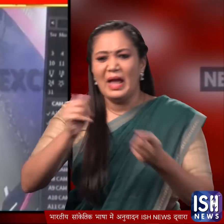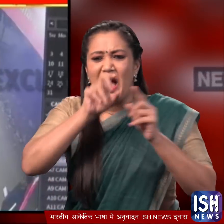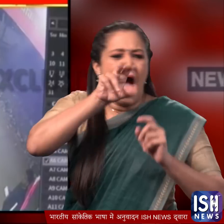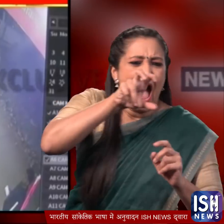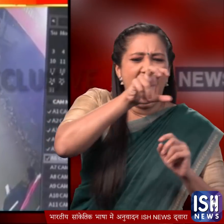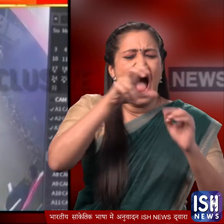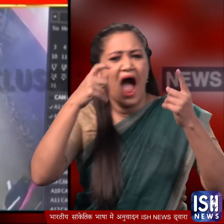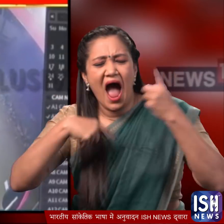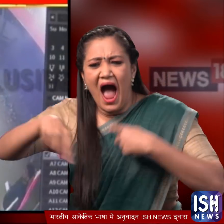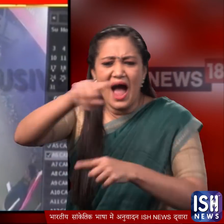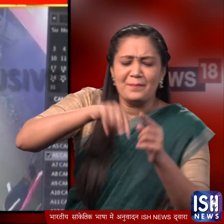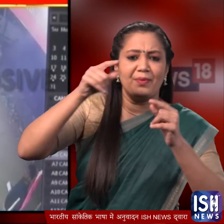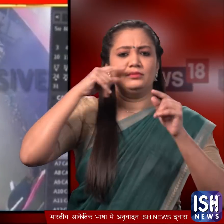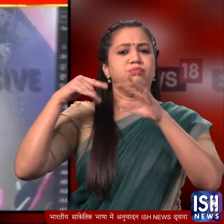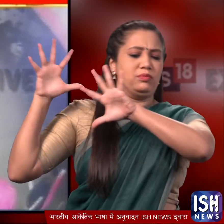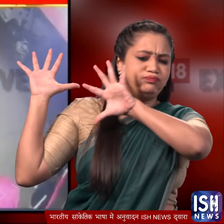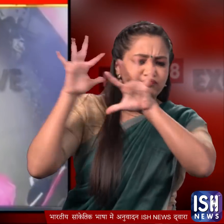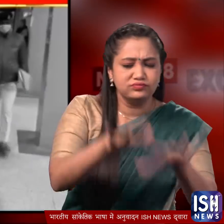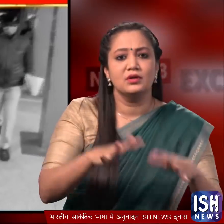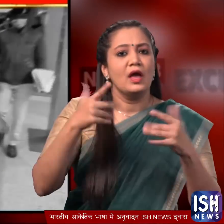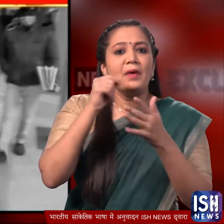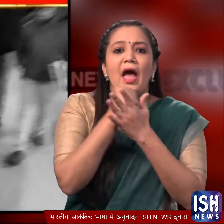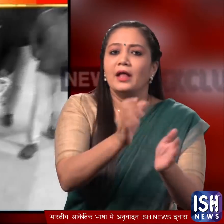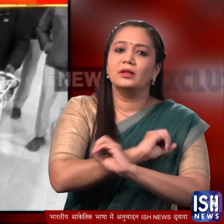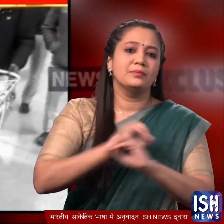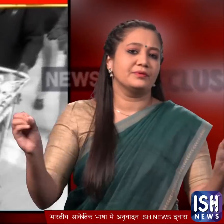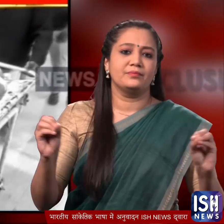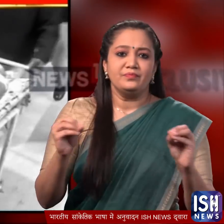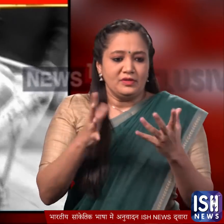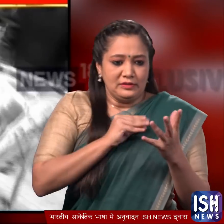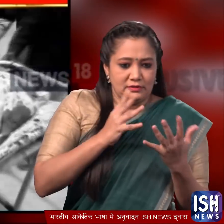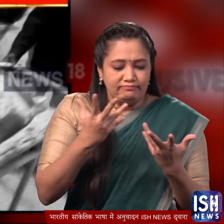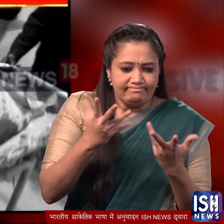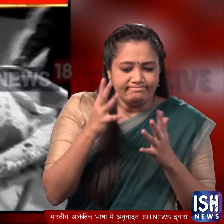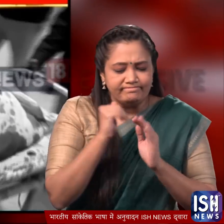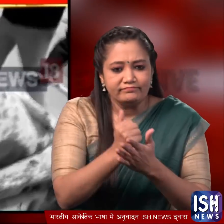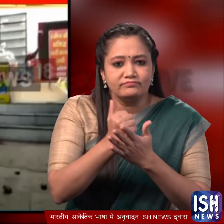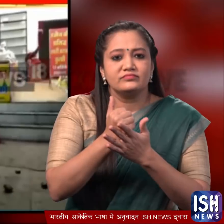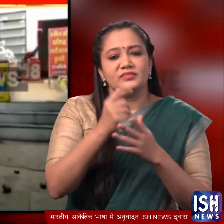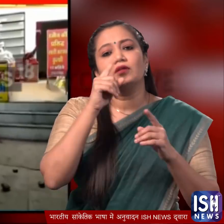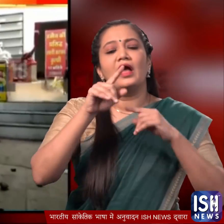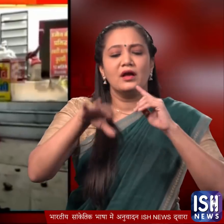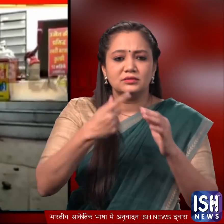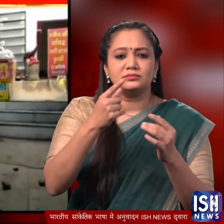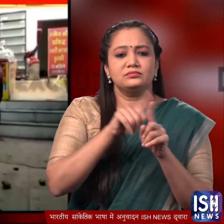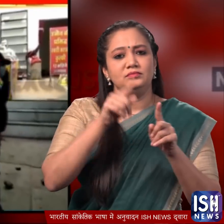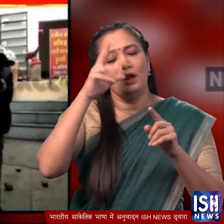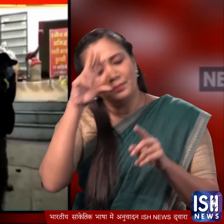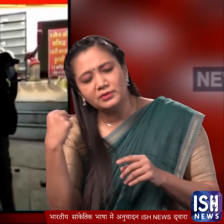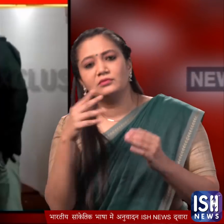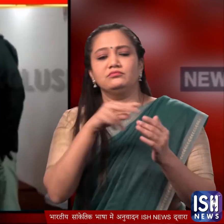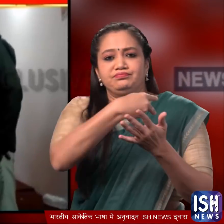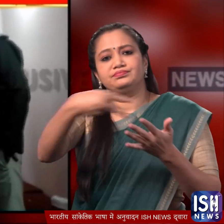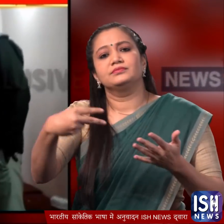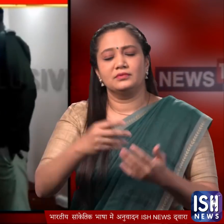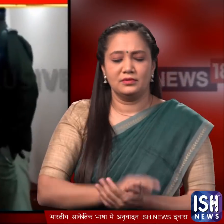शोर शराबा सुनकर आसपास मौजूद लोग भी वहां पहुंचे, लेकिन कोई भी महिला की मदद करने की हिम्मत नहीं जुटा पाया। देखते ही देखते वो महिला बेहोश